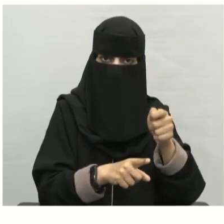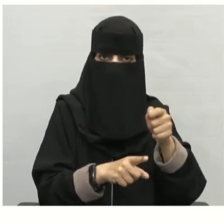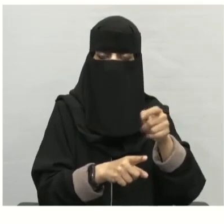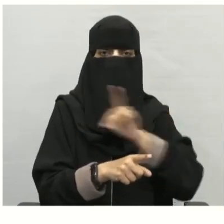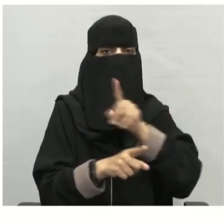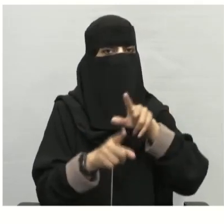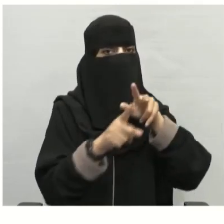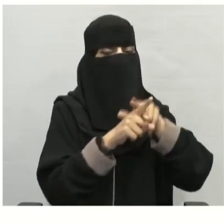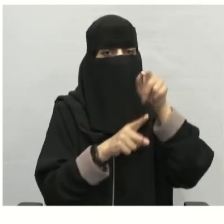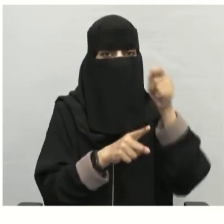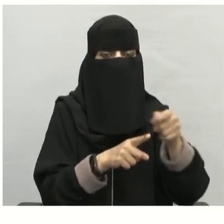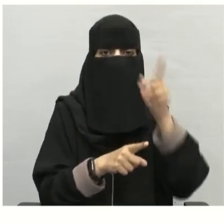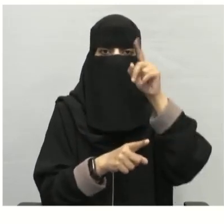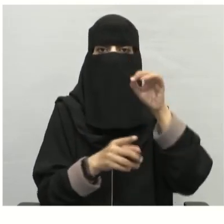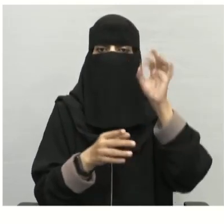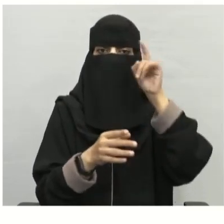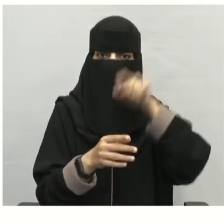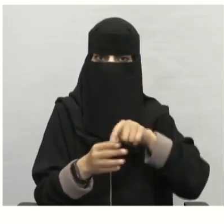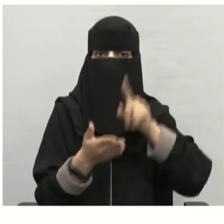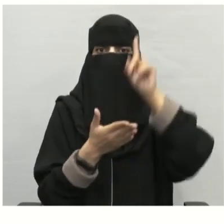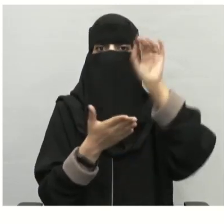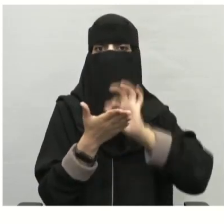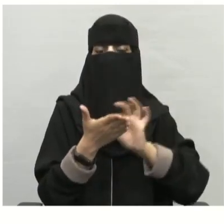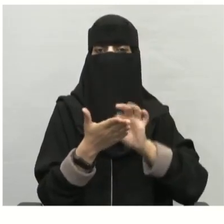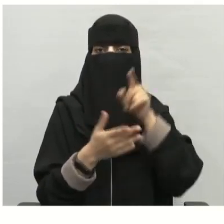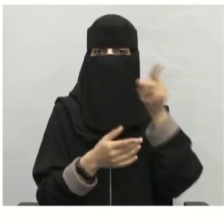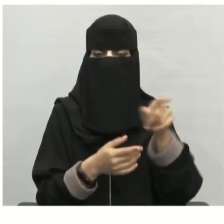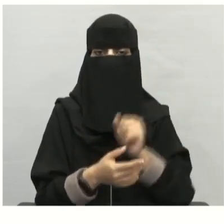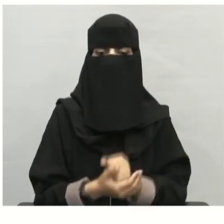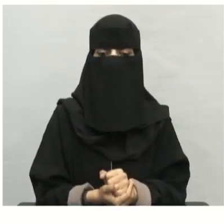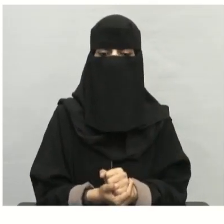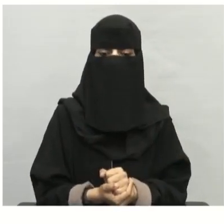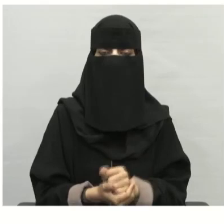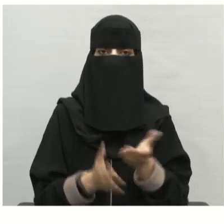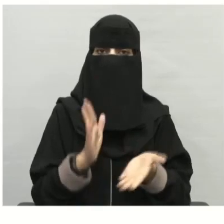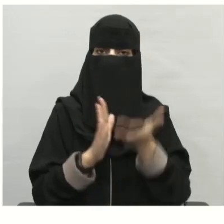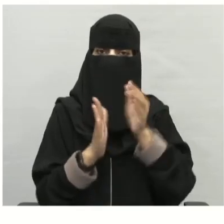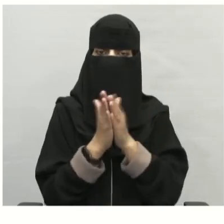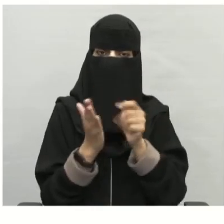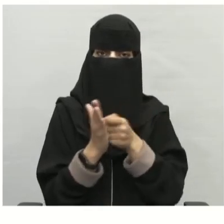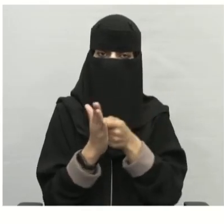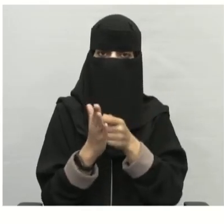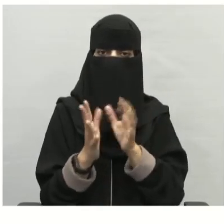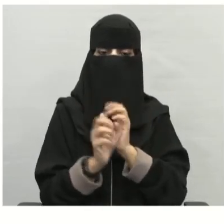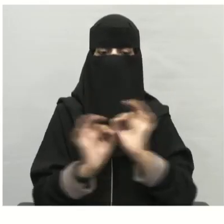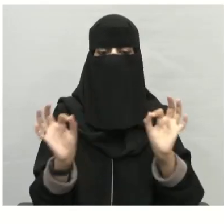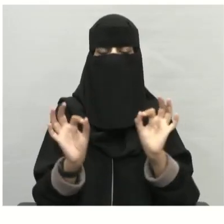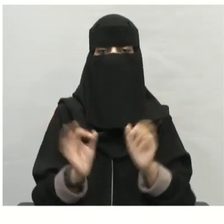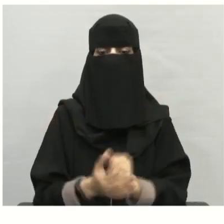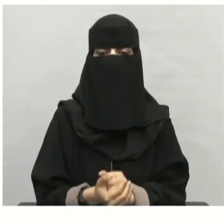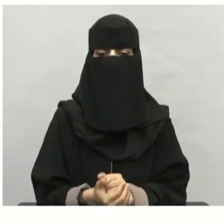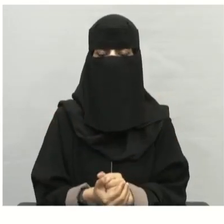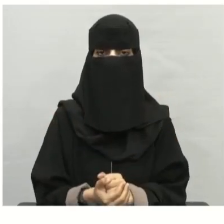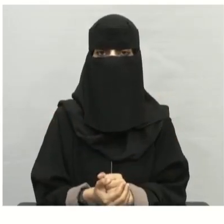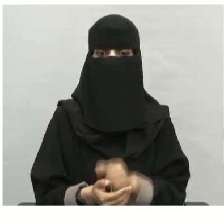لم يضروك الا بشيء قد كتبه الله عليك رفعت الاقلام وجفت الصحف